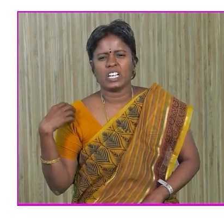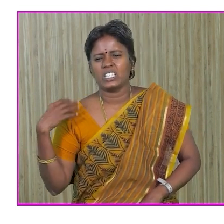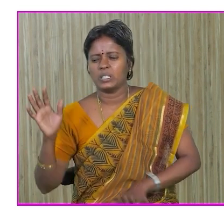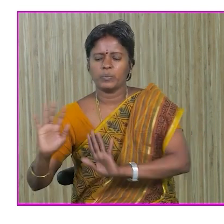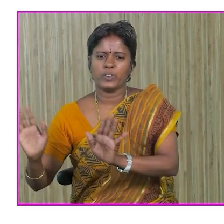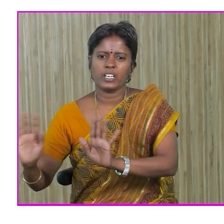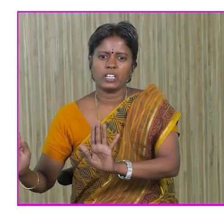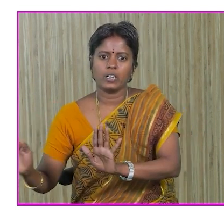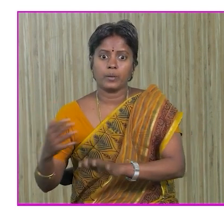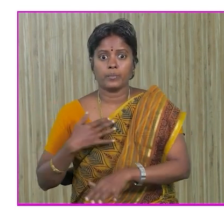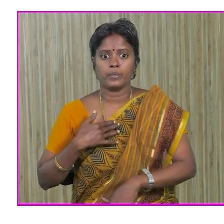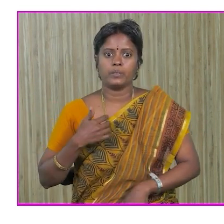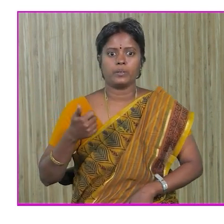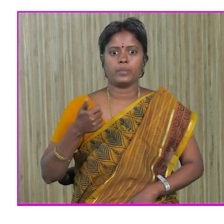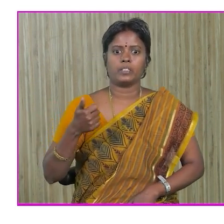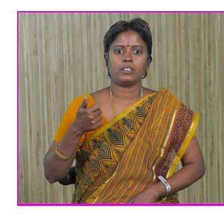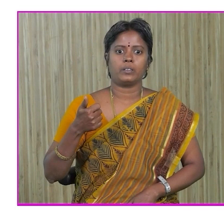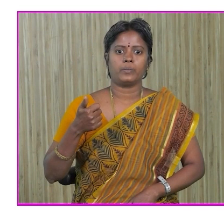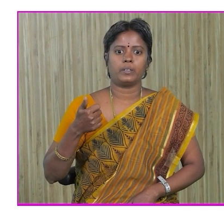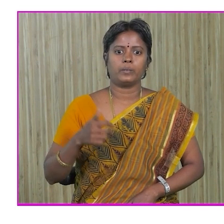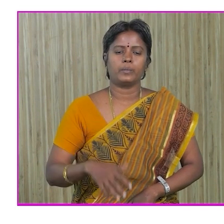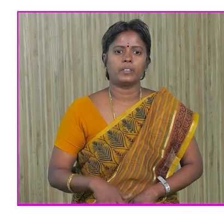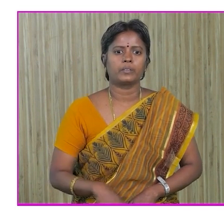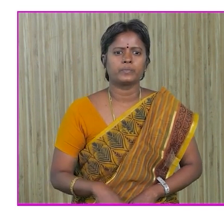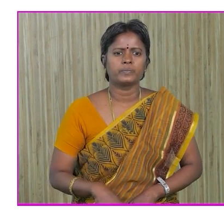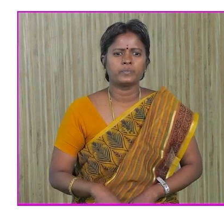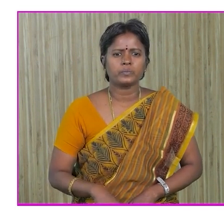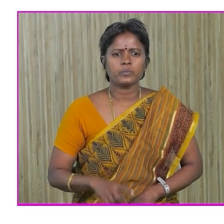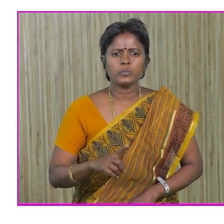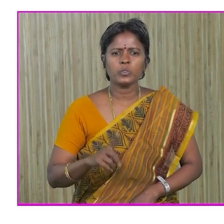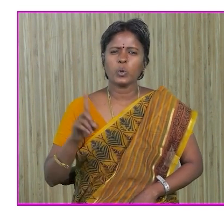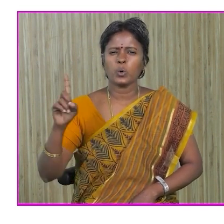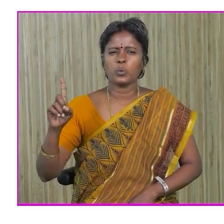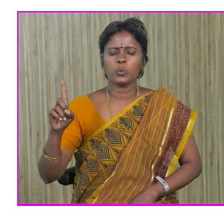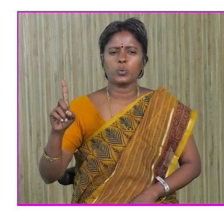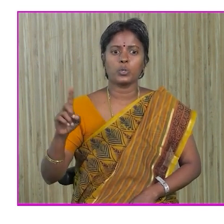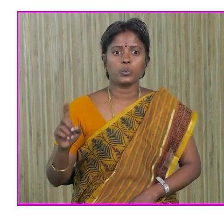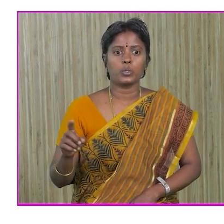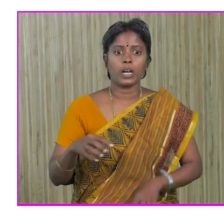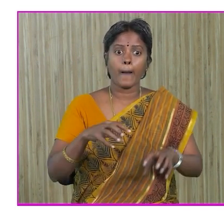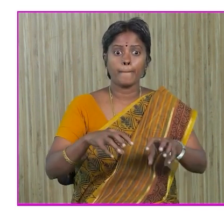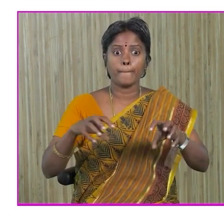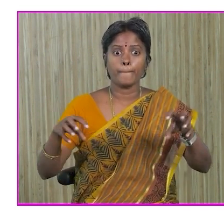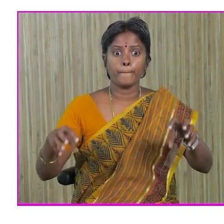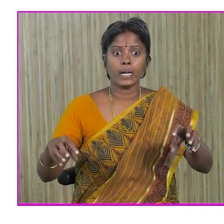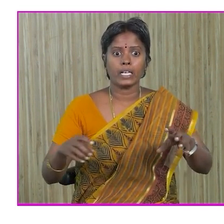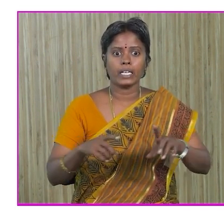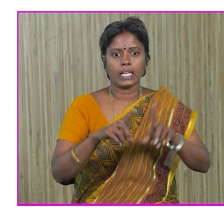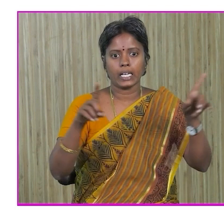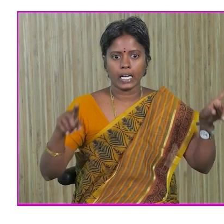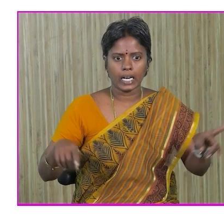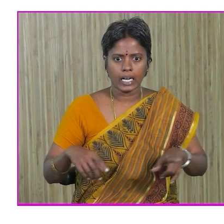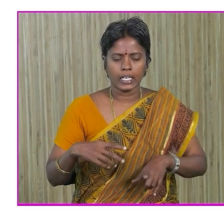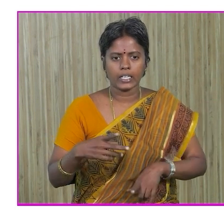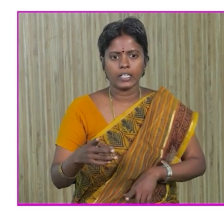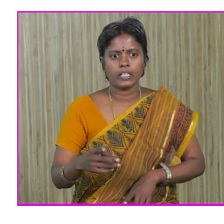பெருந்தன்மை பேராண்மை என கூறுவார்கள். ஒரு ஊரில் ஒரு பெரிய மளிகை கடைக்காரர் இருந்தார். அவர் வேறு ஊர்லேருந்து வந்திருந்தார்.